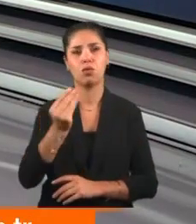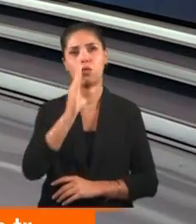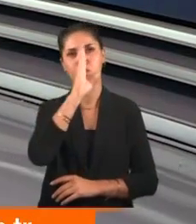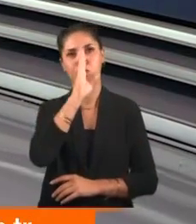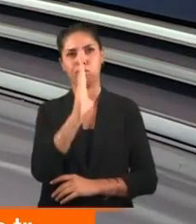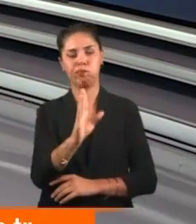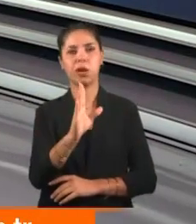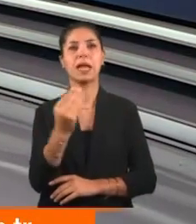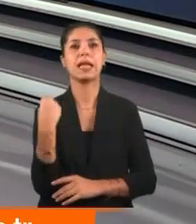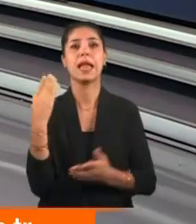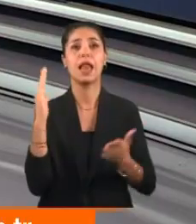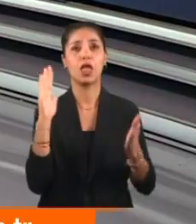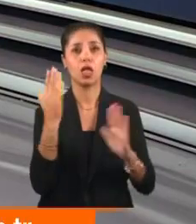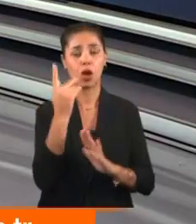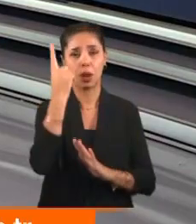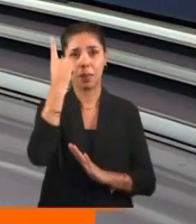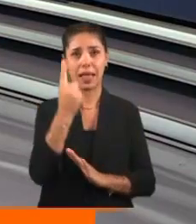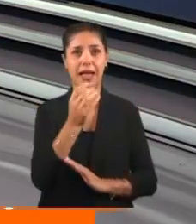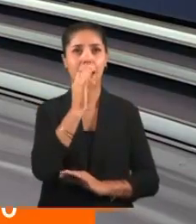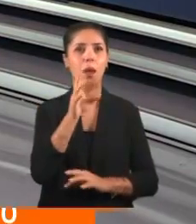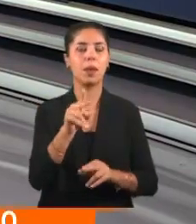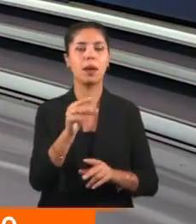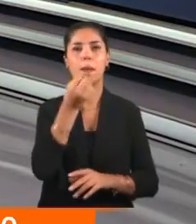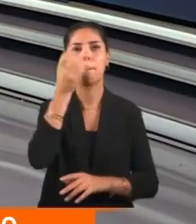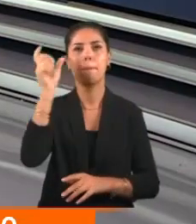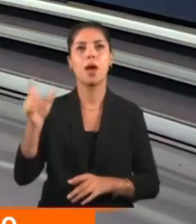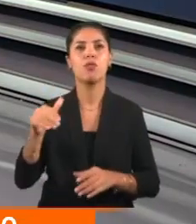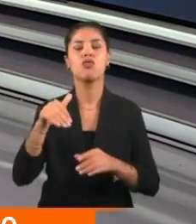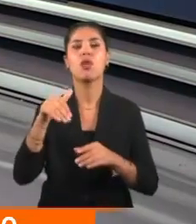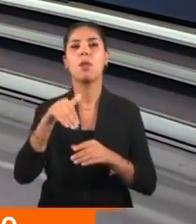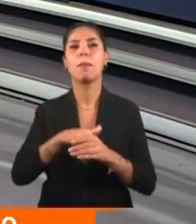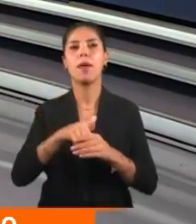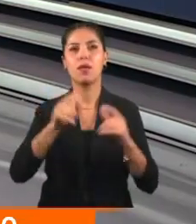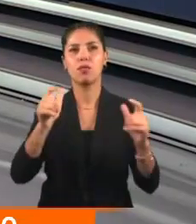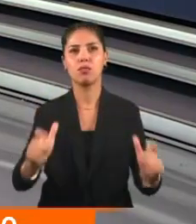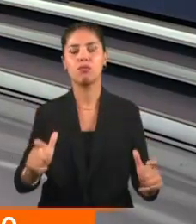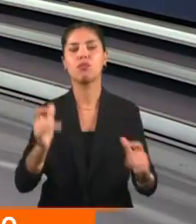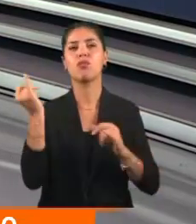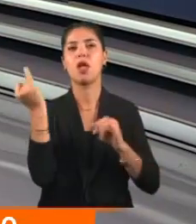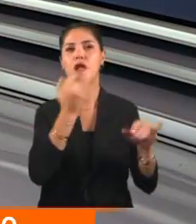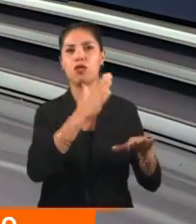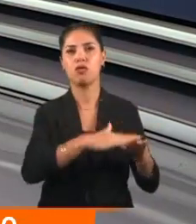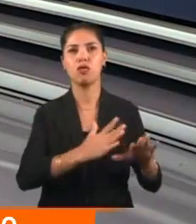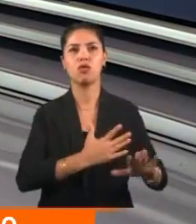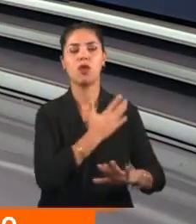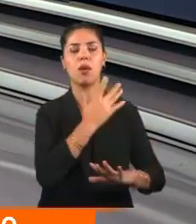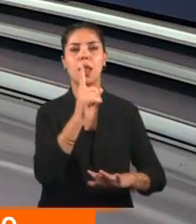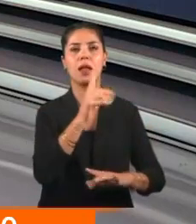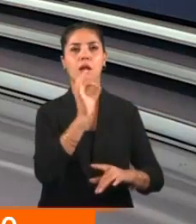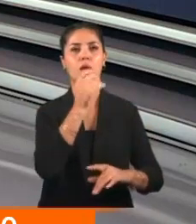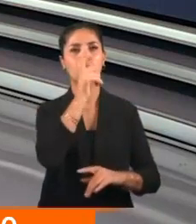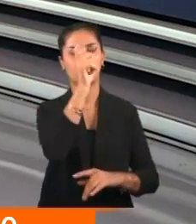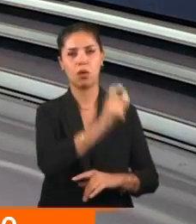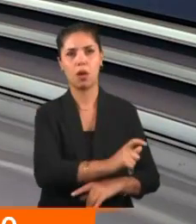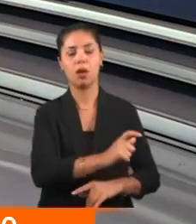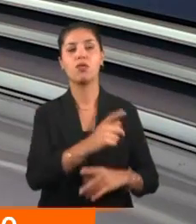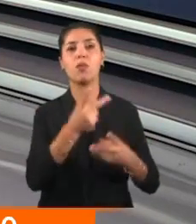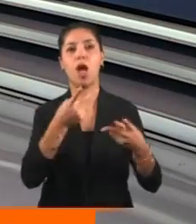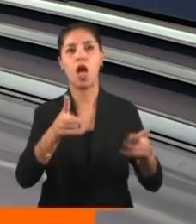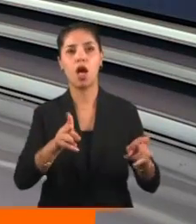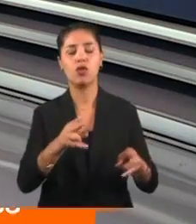ve yeni döneminde ilk sinyali gibi. Bahçeli meclis kürsüsünden sert sözlerle eleştirdiği CHP lideri Özgür Özel'le de açılış resepsiyonunda